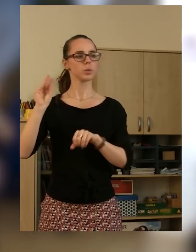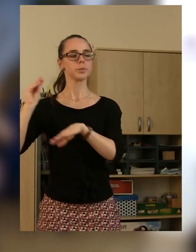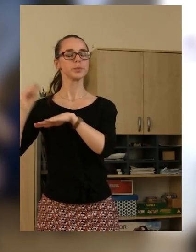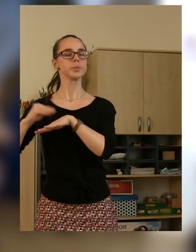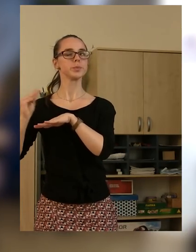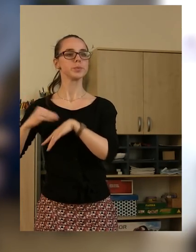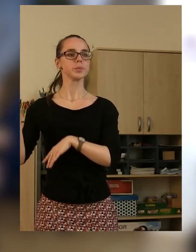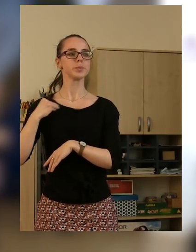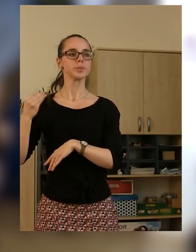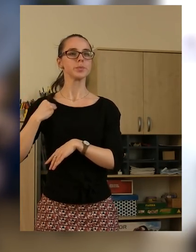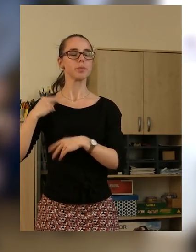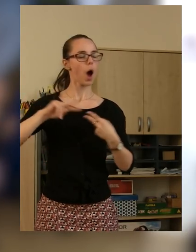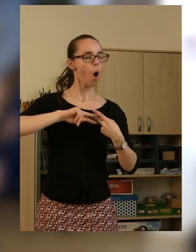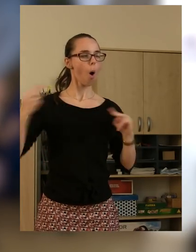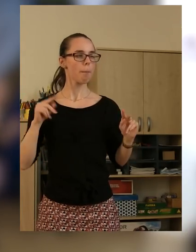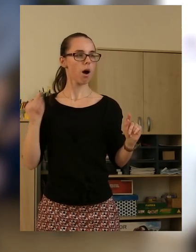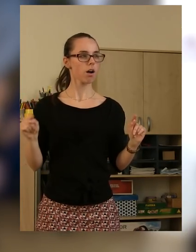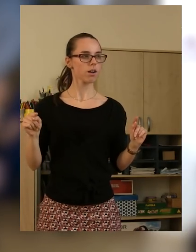tak, je to i tak.